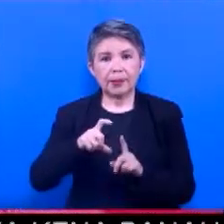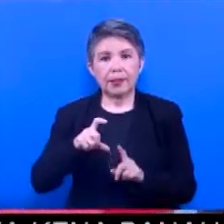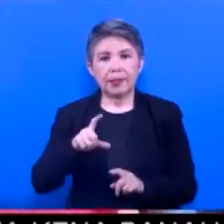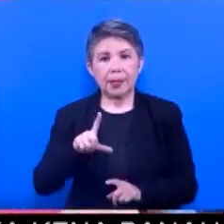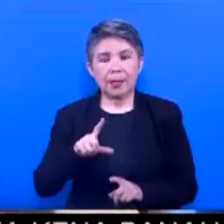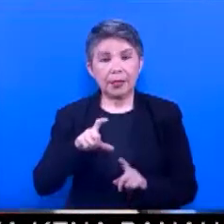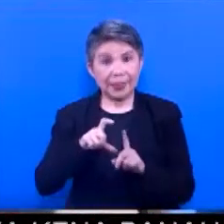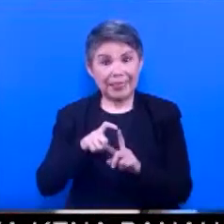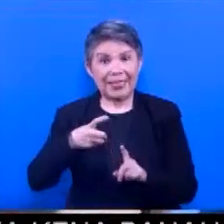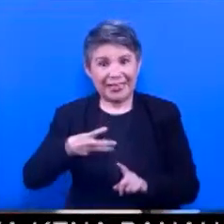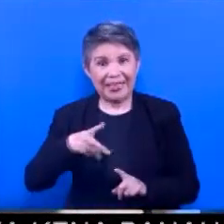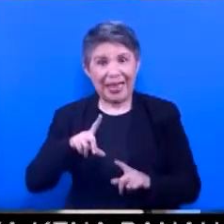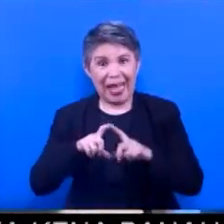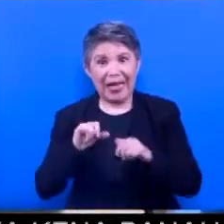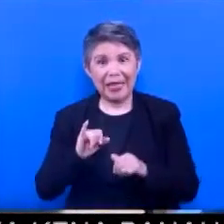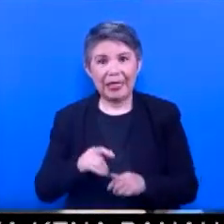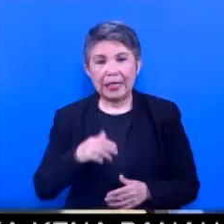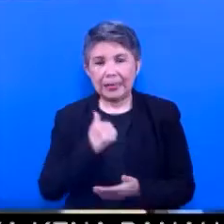Kelebihan kurang